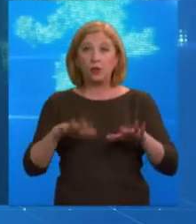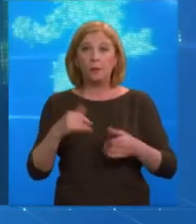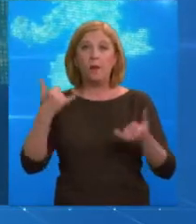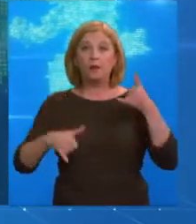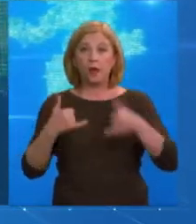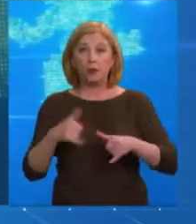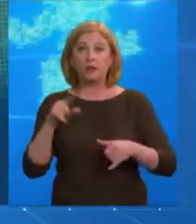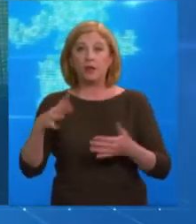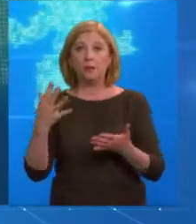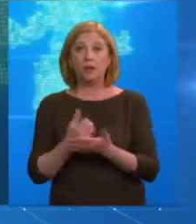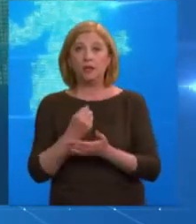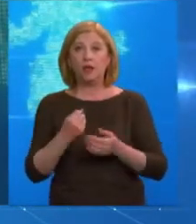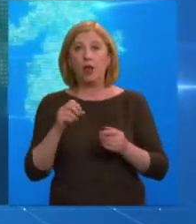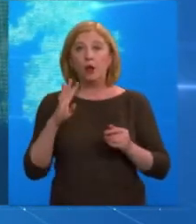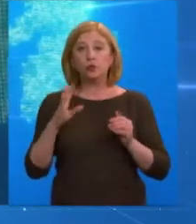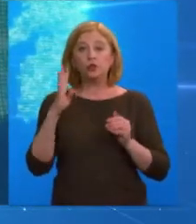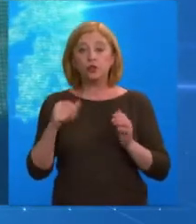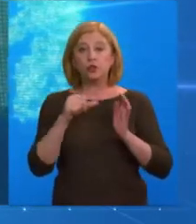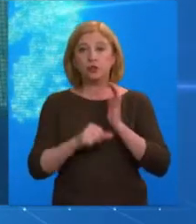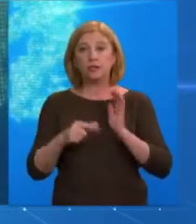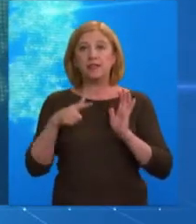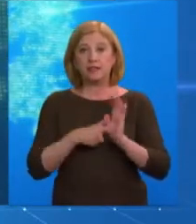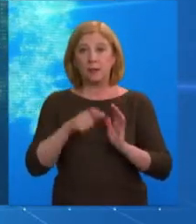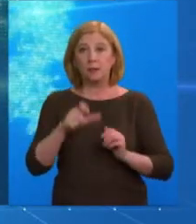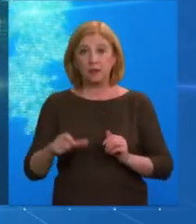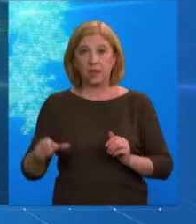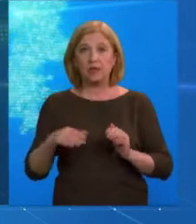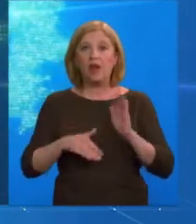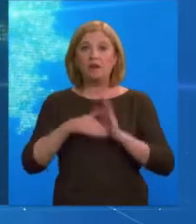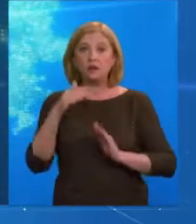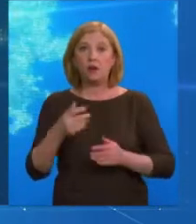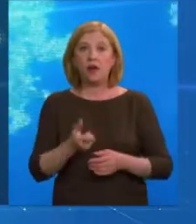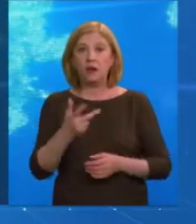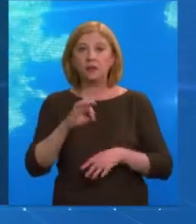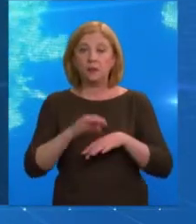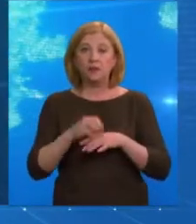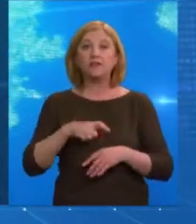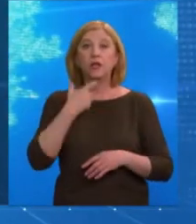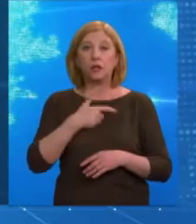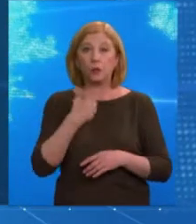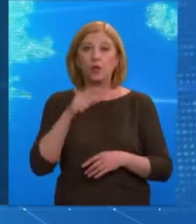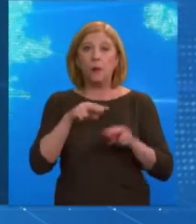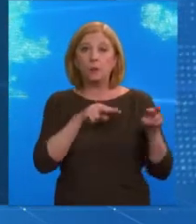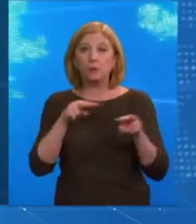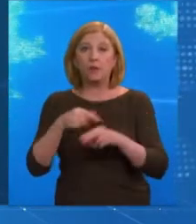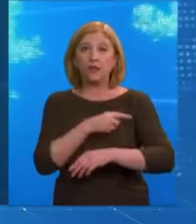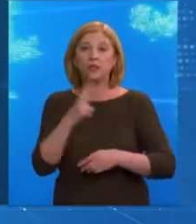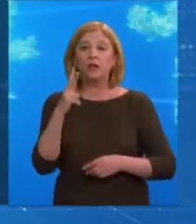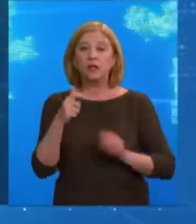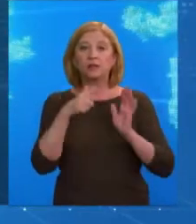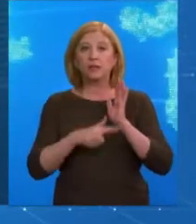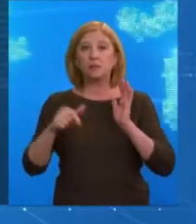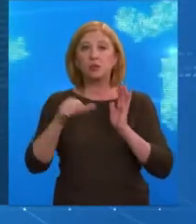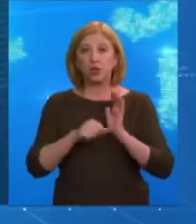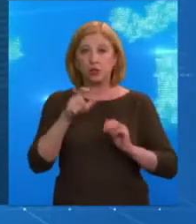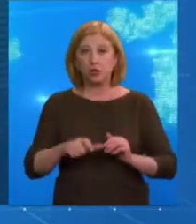медики там нашли кави 19 467 пациентов высокое количество заболевших и златоусте под присмотром врачей 376 человек